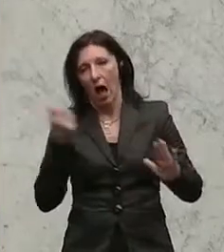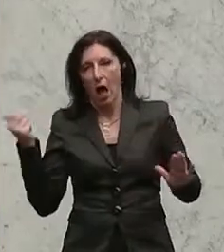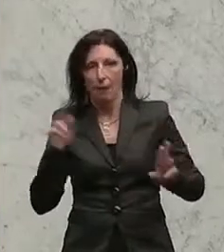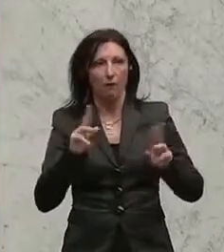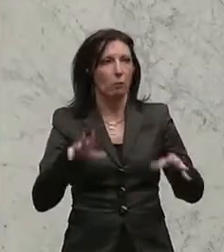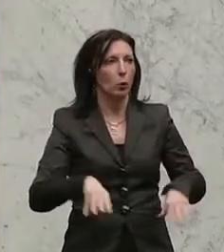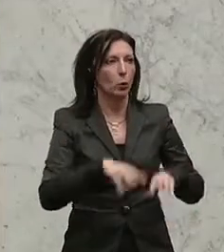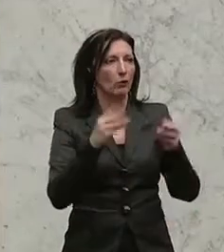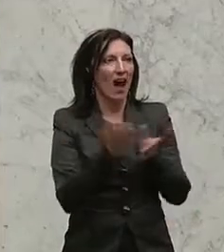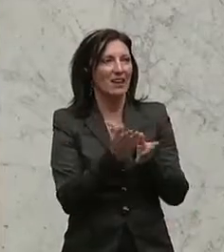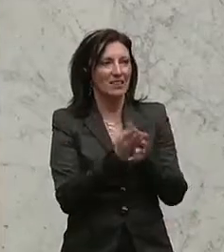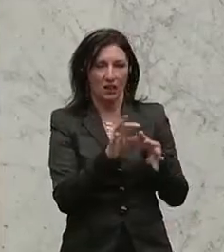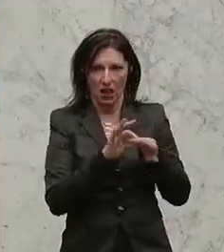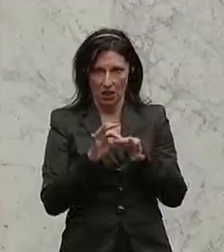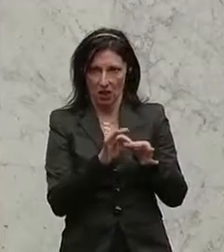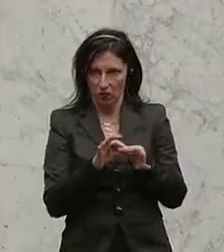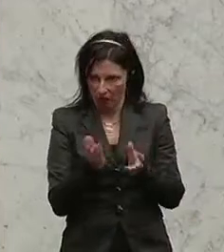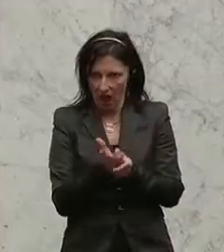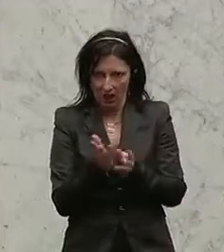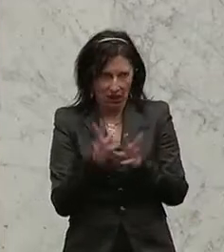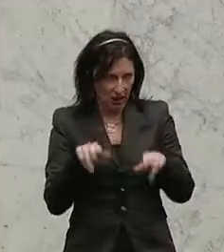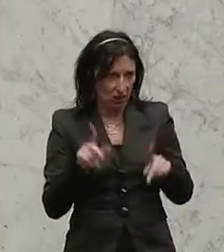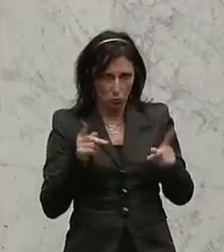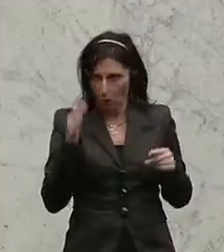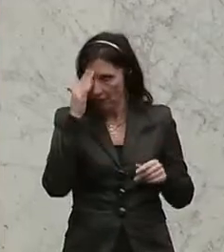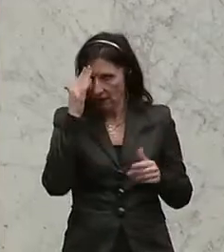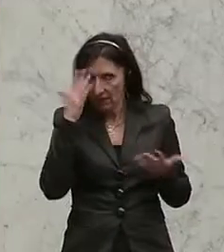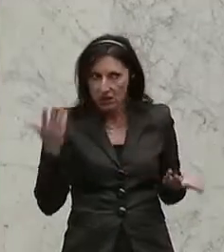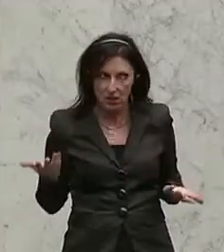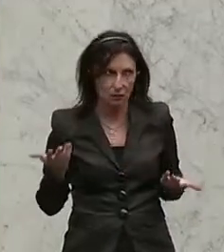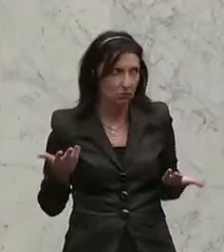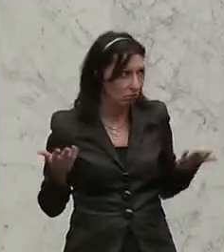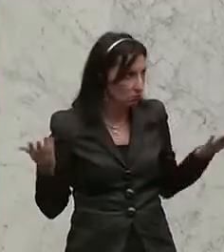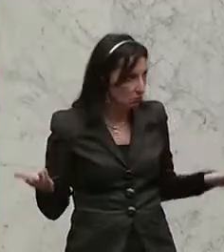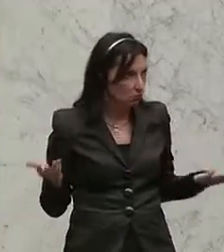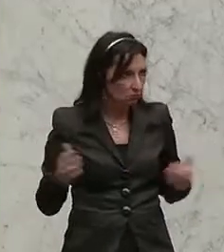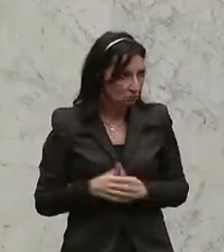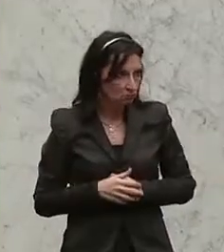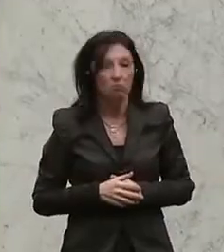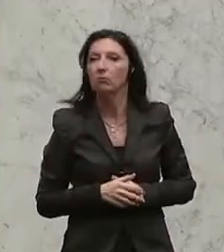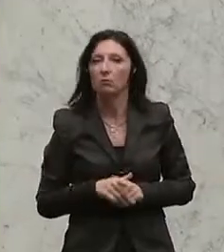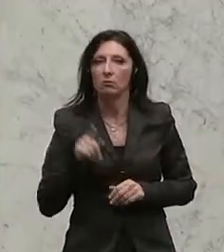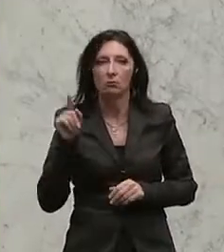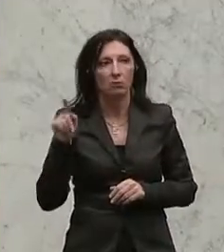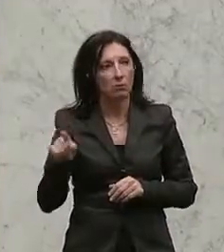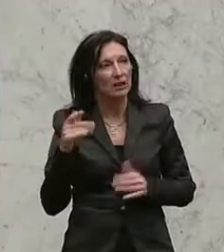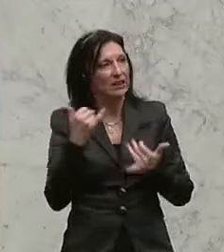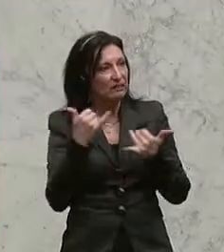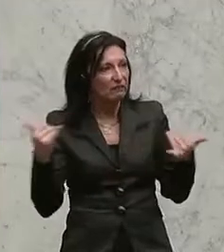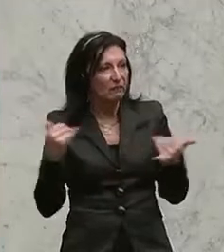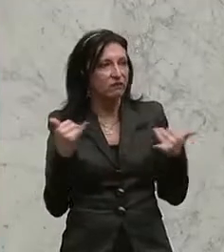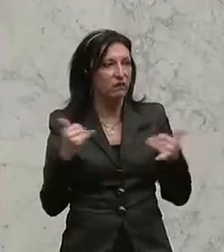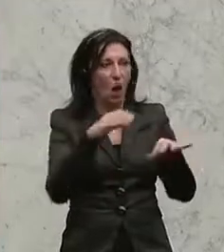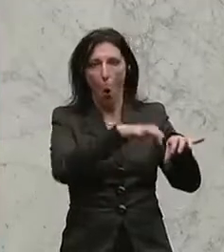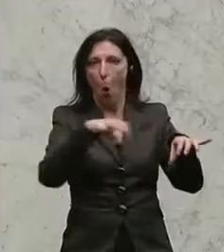war sind sie müssten eigentlich das aktienrecht kennen in einem aktienrecht wie dort wieder wie dort organe besetzt werden und